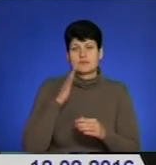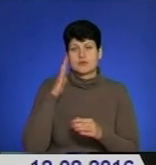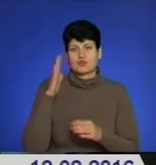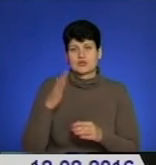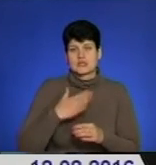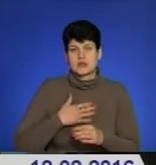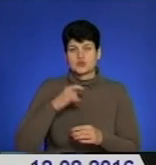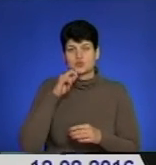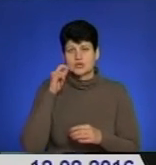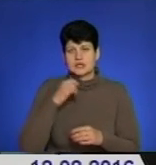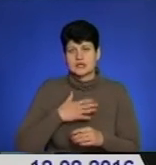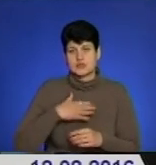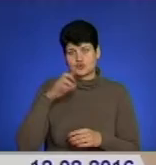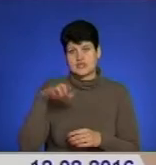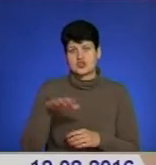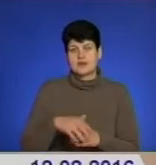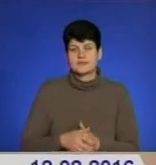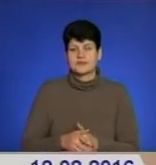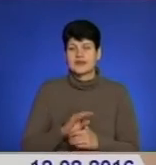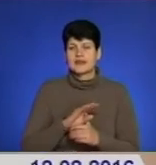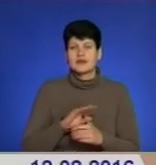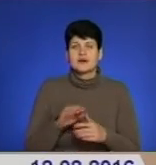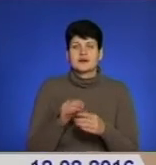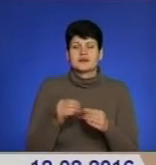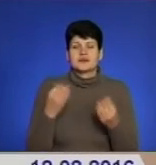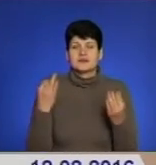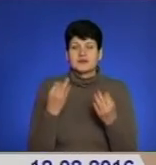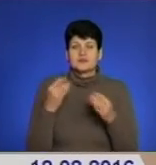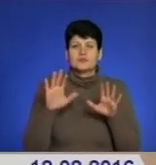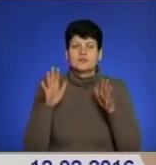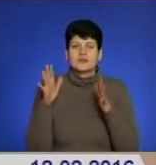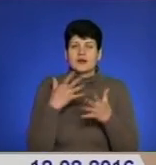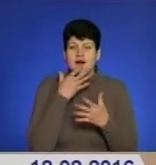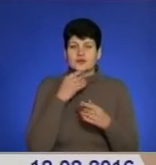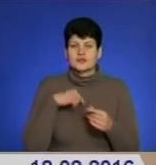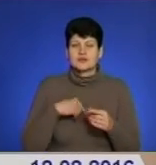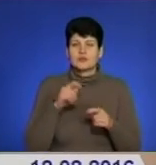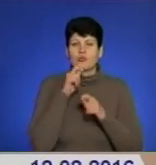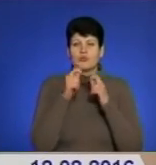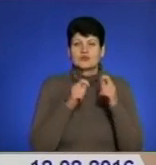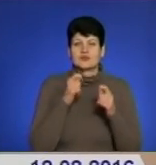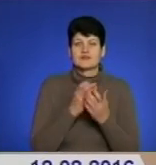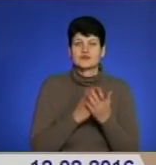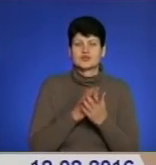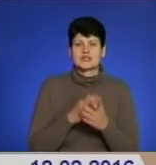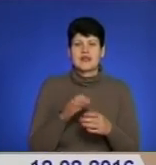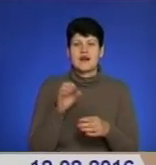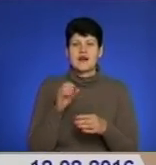країни і нашої держави. Неповторні хвилини гарного настрою присутнім подарував заслужений артист України Олександр Папуша.